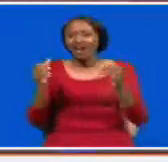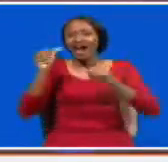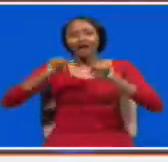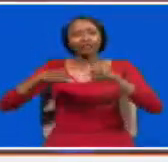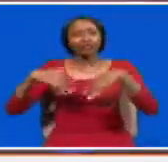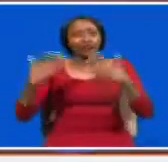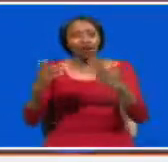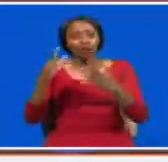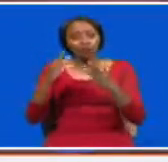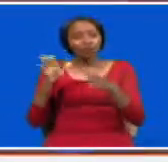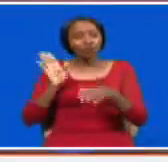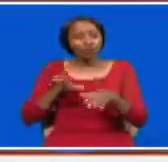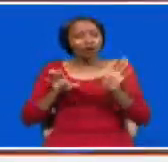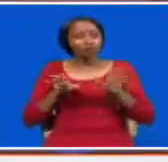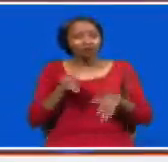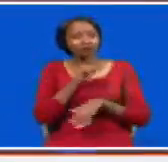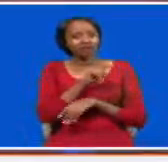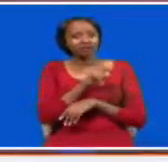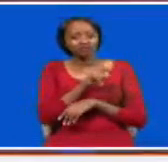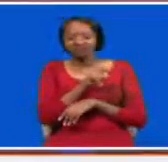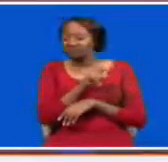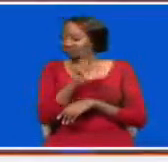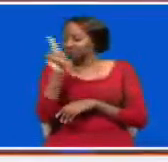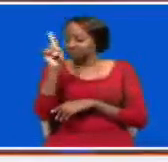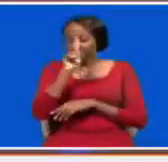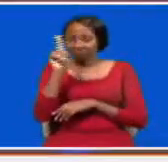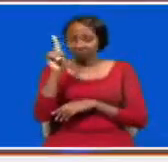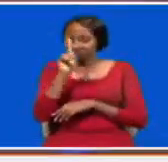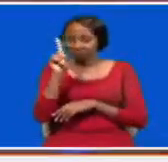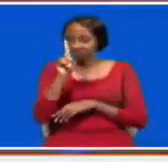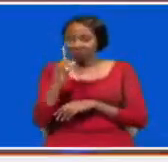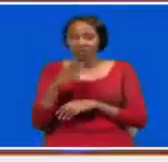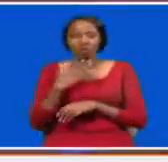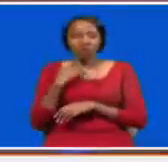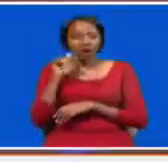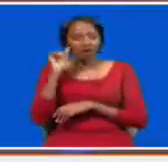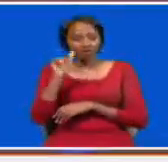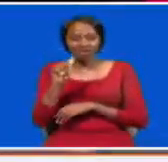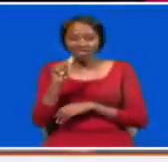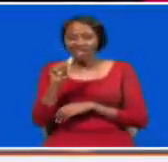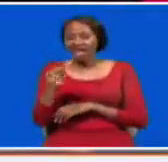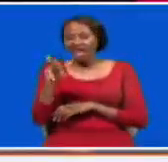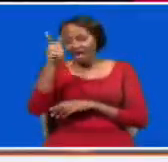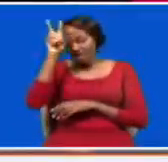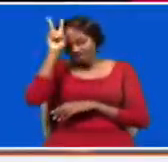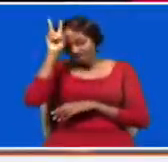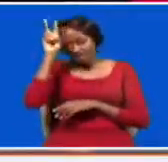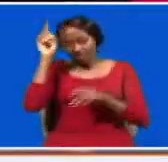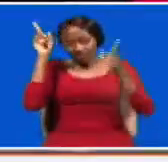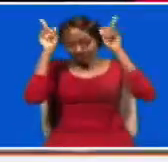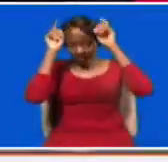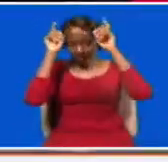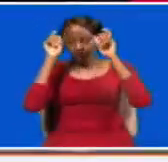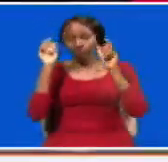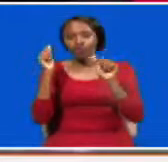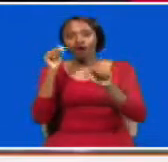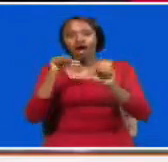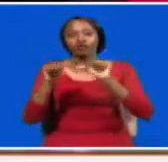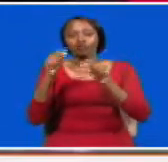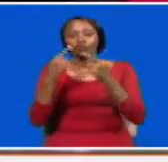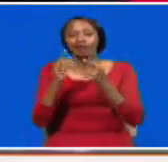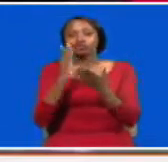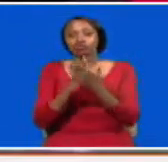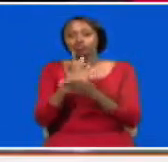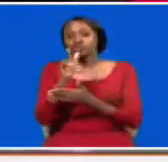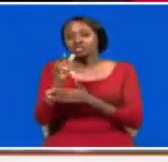nini? Hiyo maneno hatutaki. Hiyo ni mambo ya kishetani. Uamuzi wa mahakama ya upeo ukiarifu